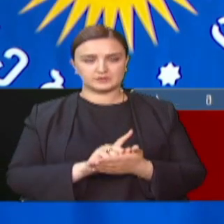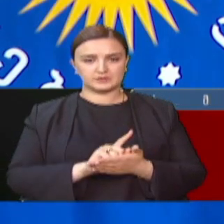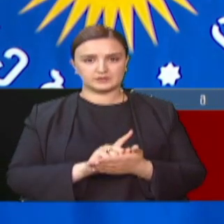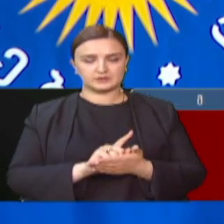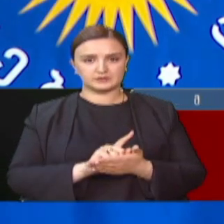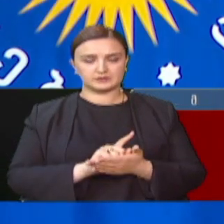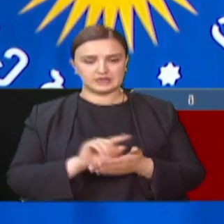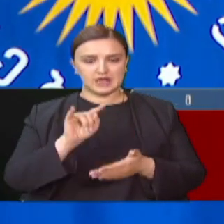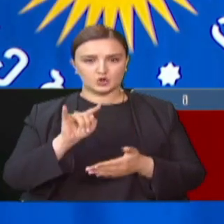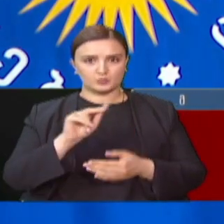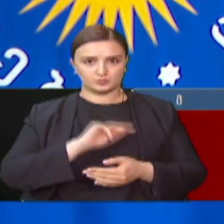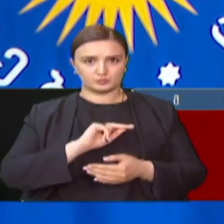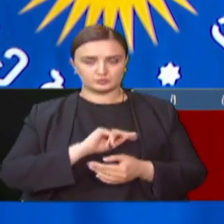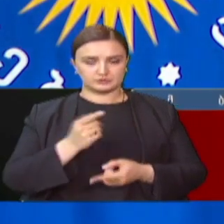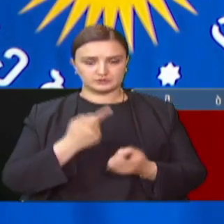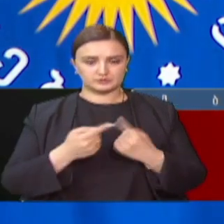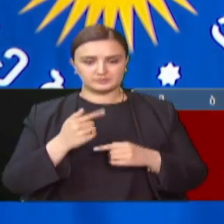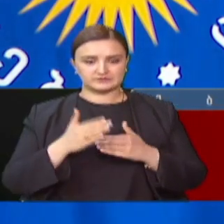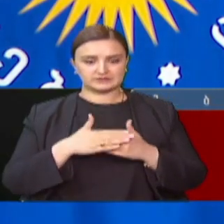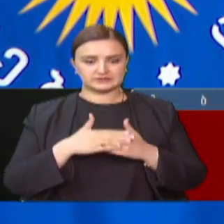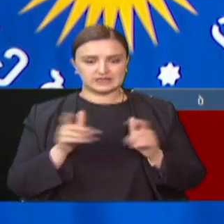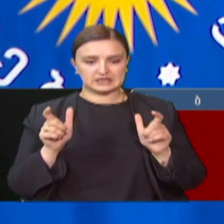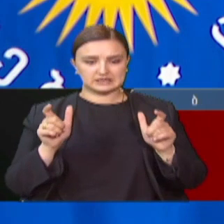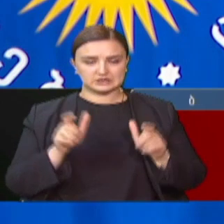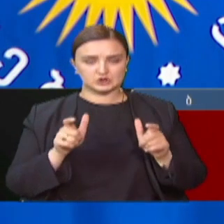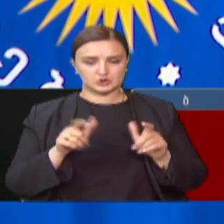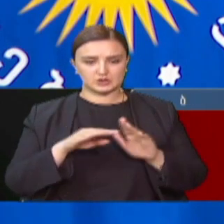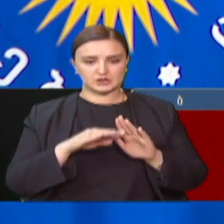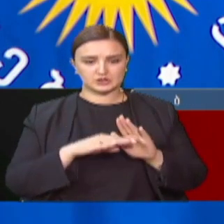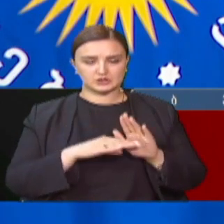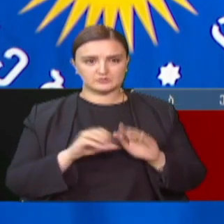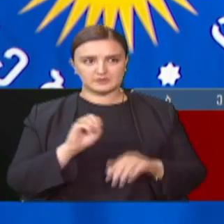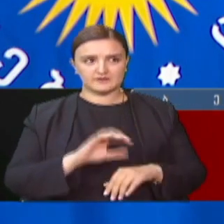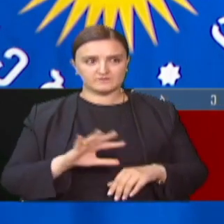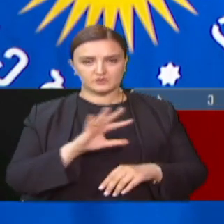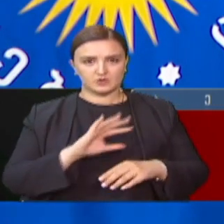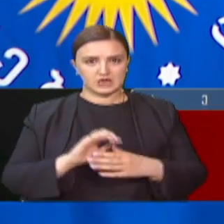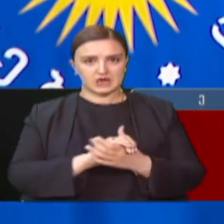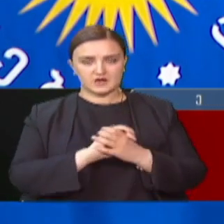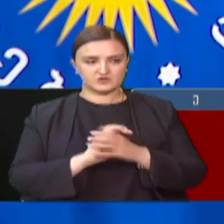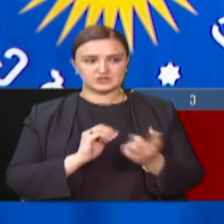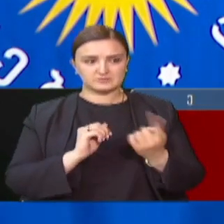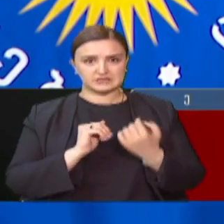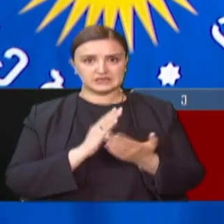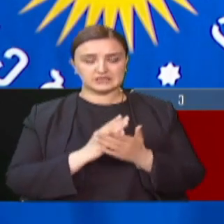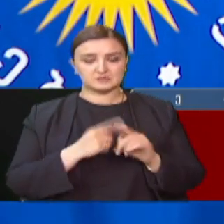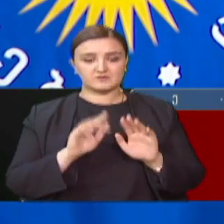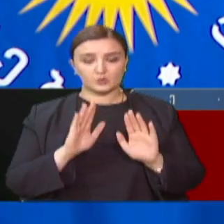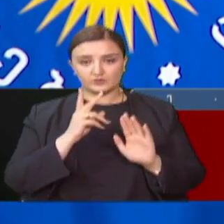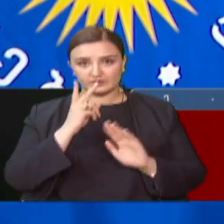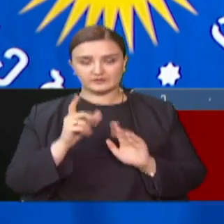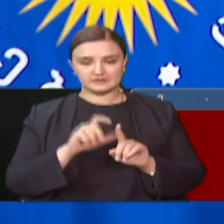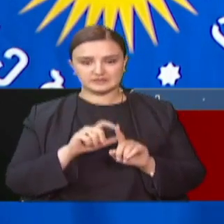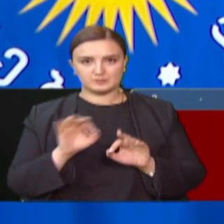ავიაბორტების ფუნქციონირებისთვის და მეორე მხრივ ის სასანქციო რეჟიმი, რომელიც არის ევროკავშირის მხრიდან. ამიტომ ამ შემთხვევაში მე ვხედავ მხოლოდ სპეკულაციის